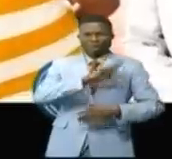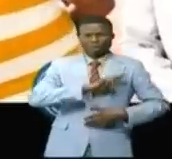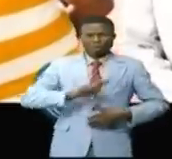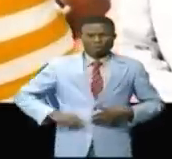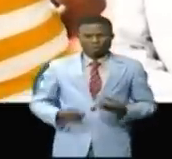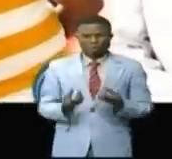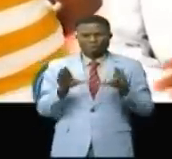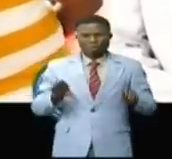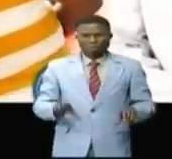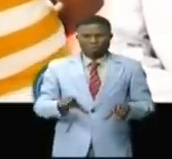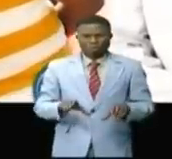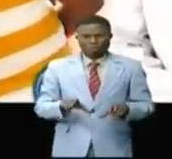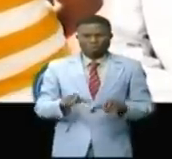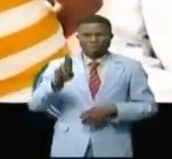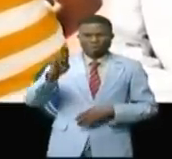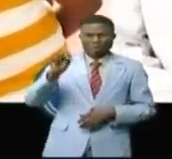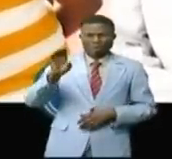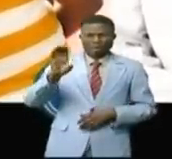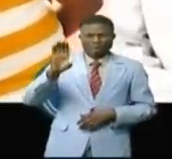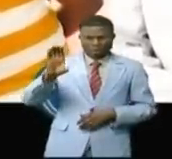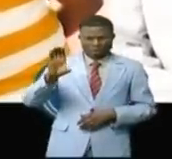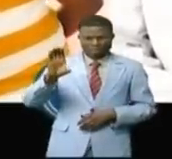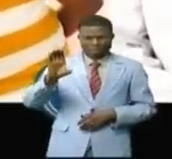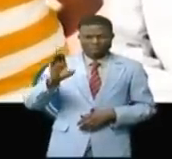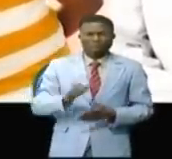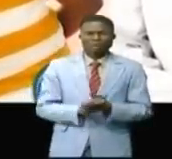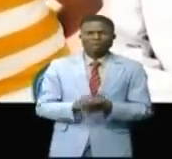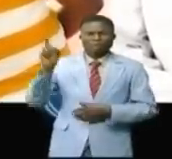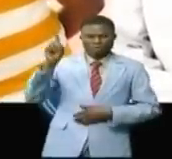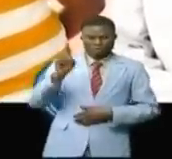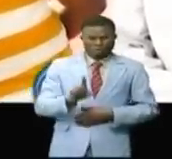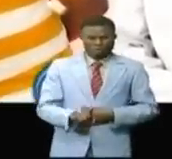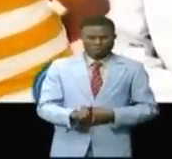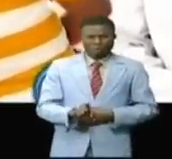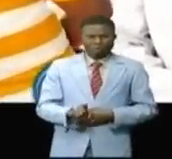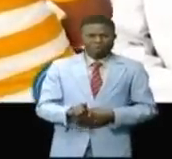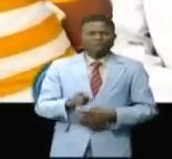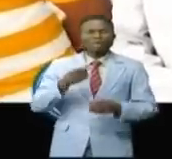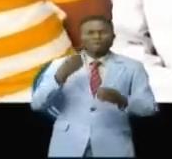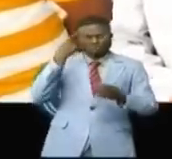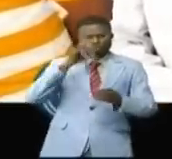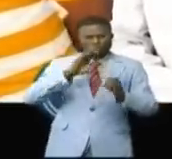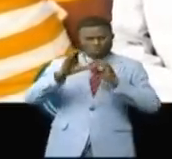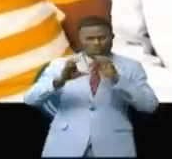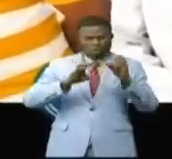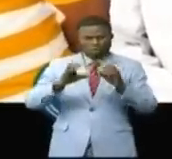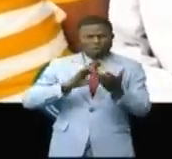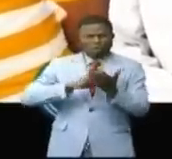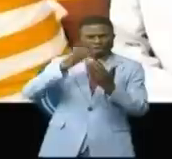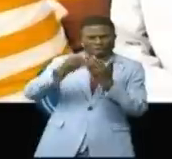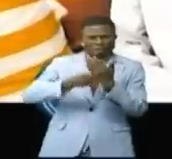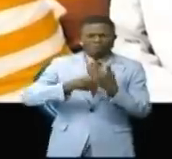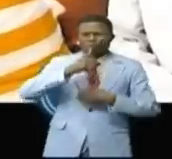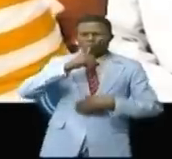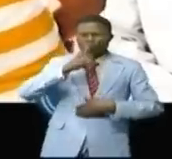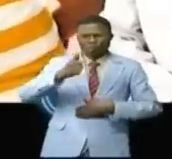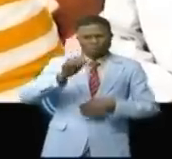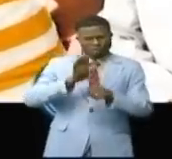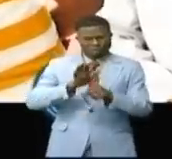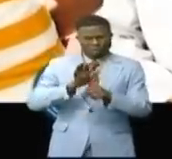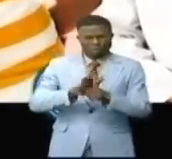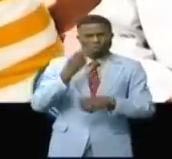et la tête la communication qui a des ambitions pour grands voiliers pour pouvoir